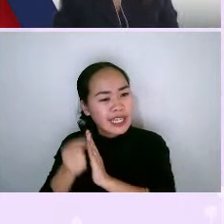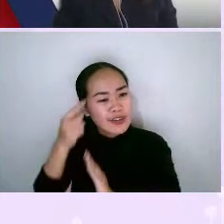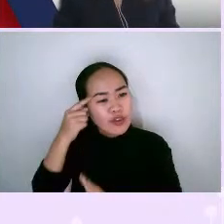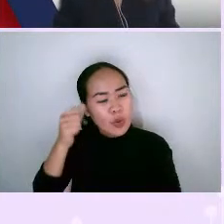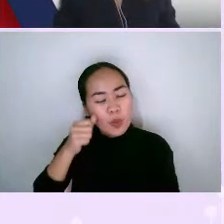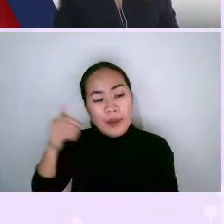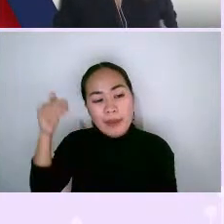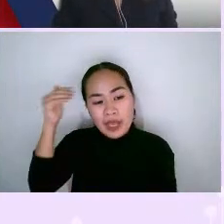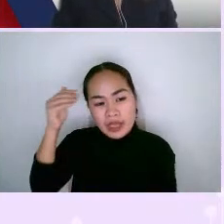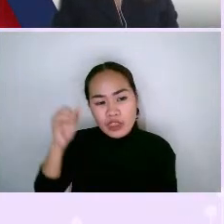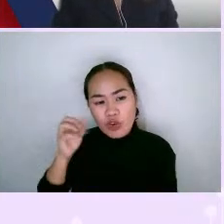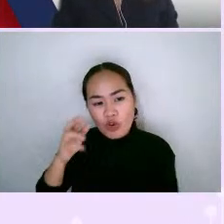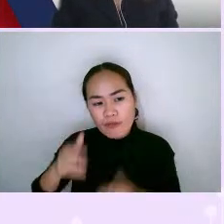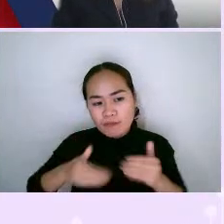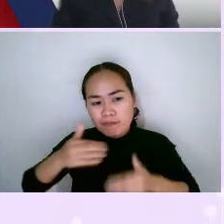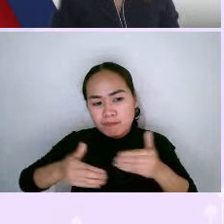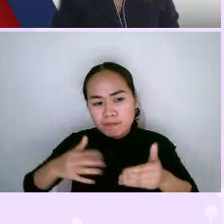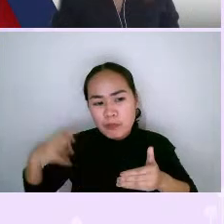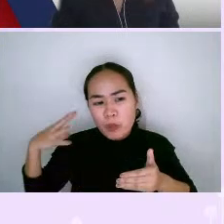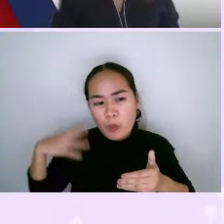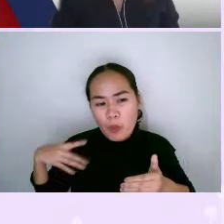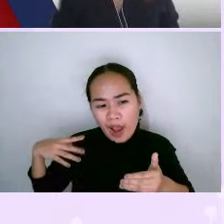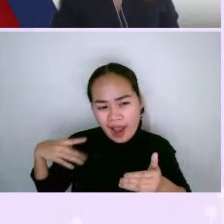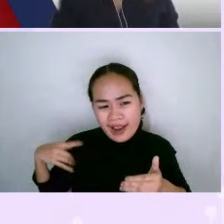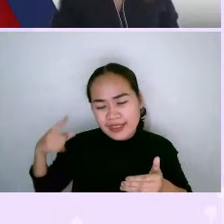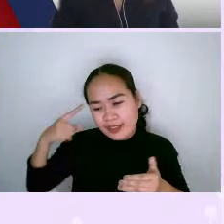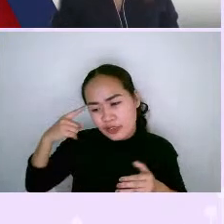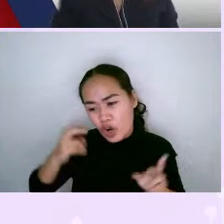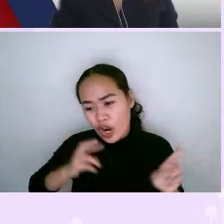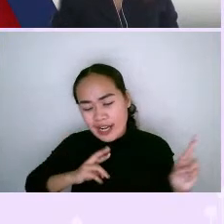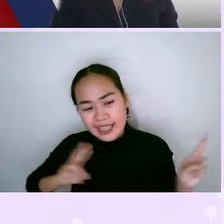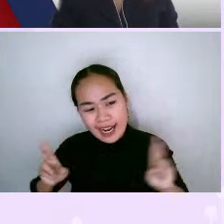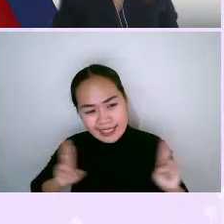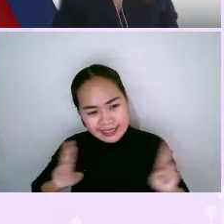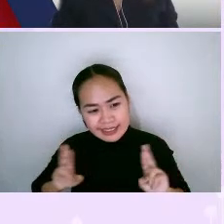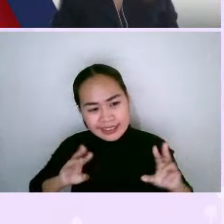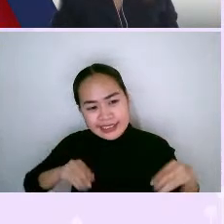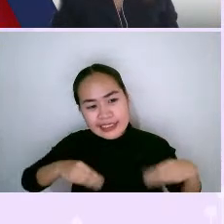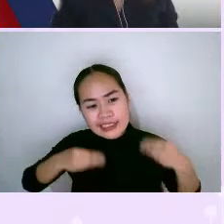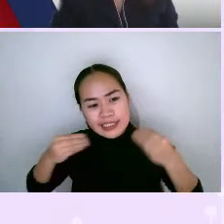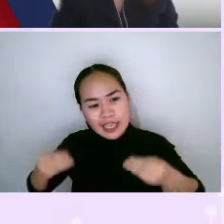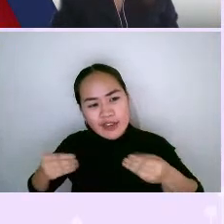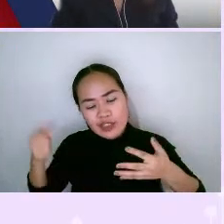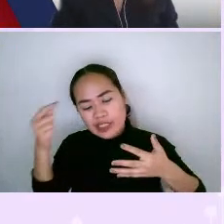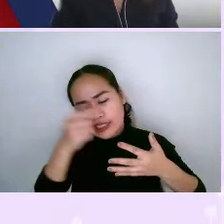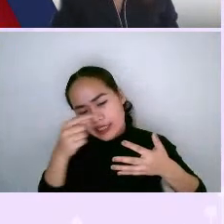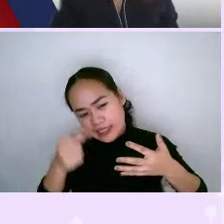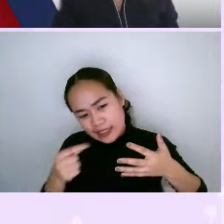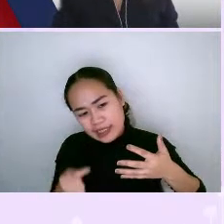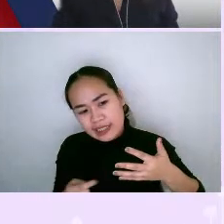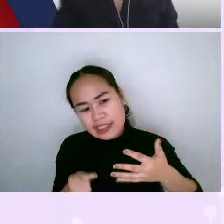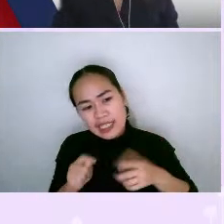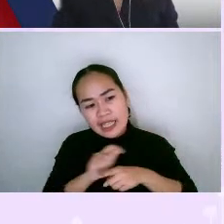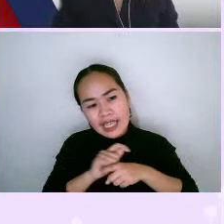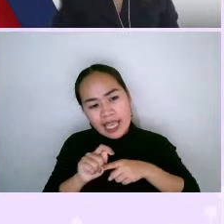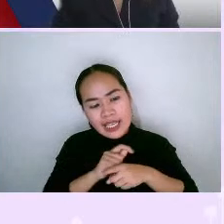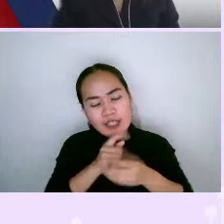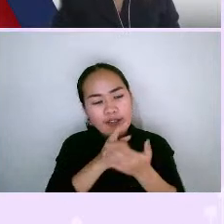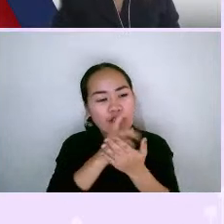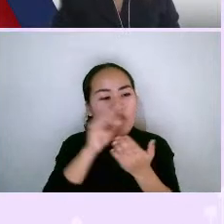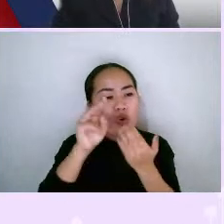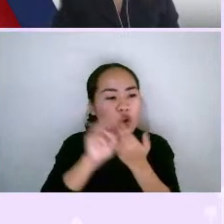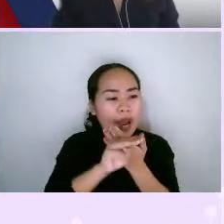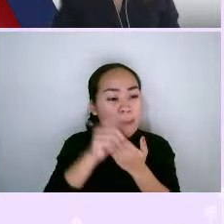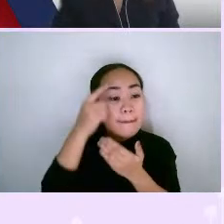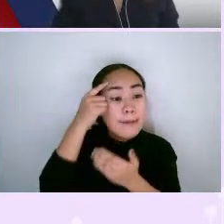entrepreneurs. Sila po ay nire-ready natin, binibigyan natin ng iba't ibang mga training programs to capacitate